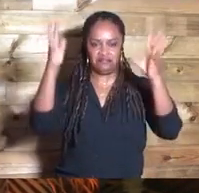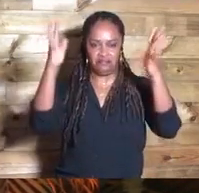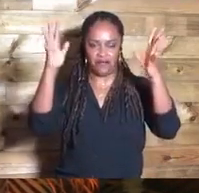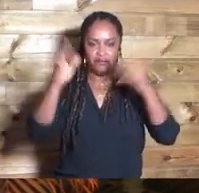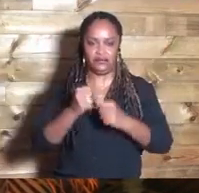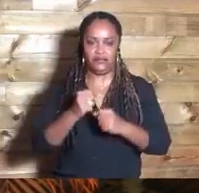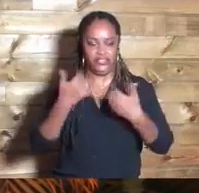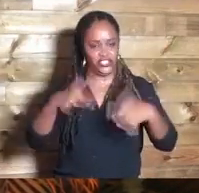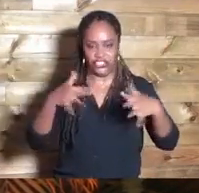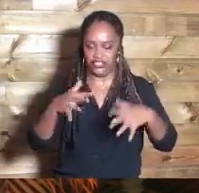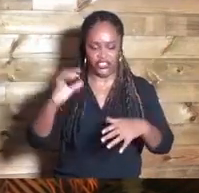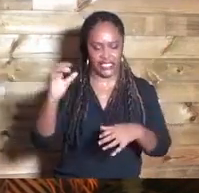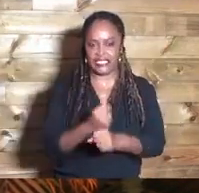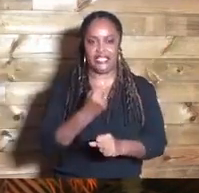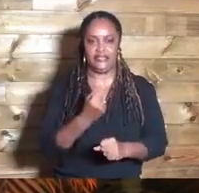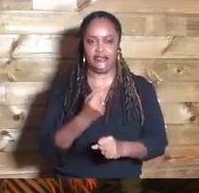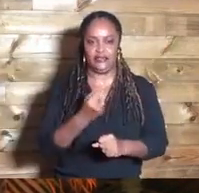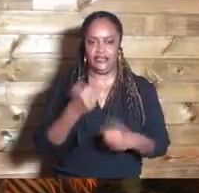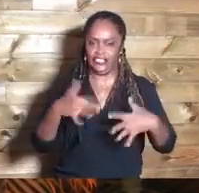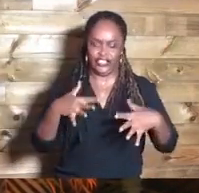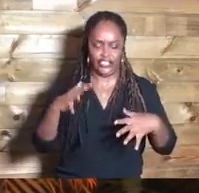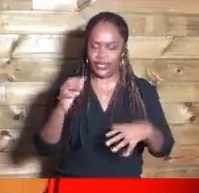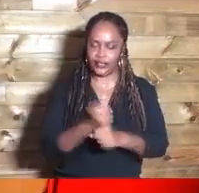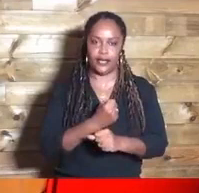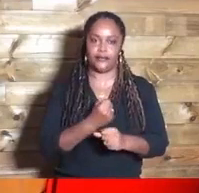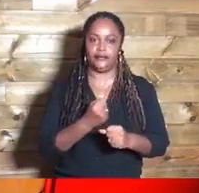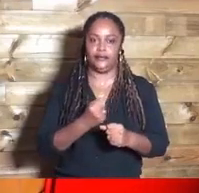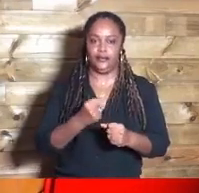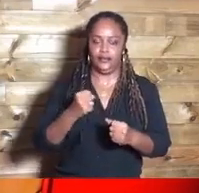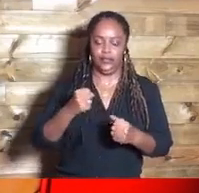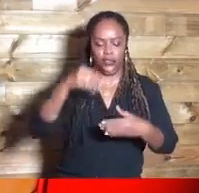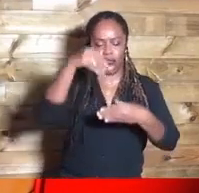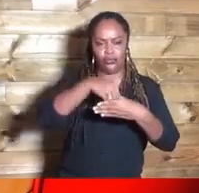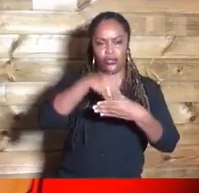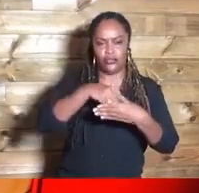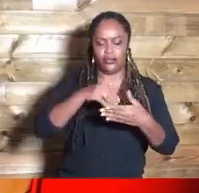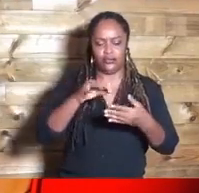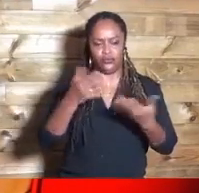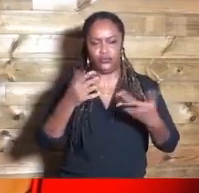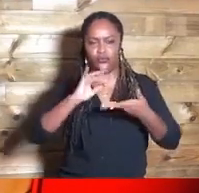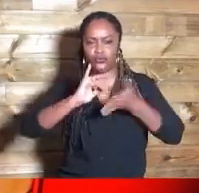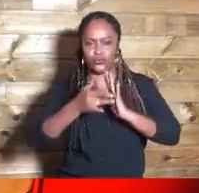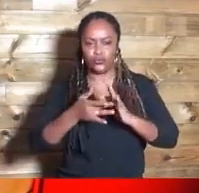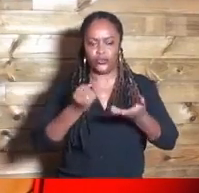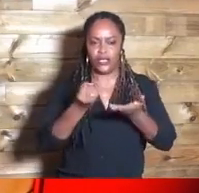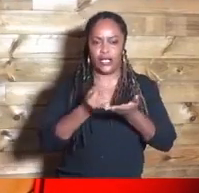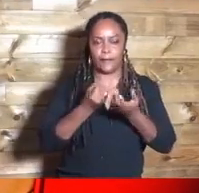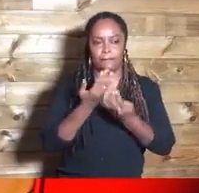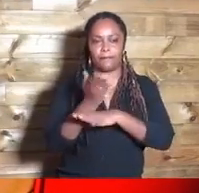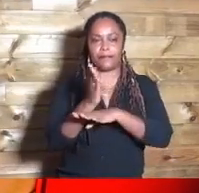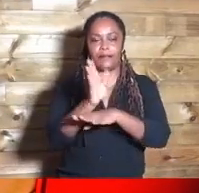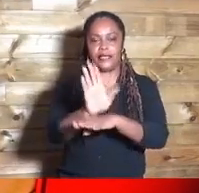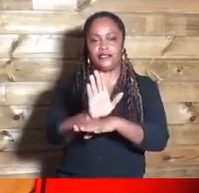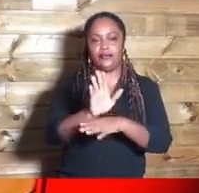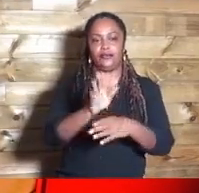nous j'a gagné. Pendant toute campagne-là, nous pouvons parler des fiscalités que nous voulons décider nous-mêmes pour